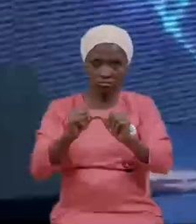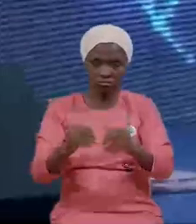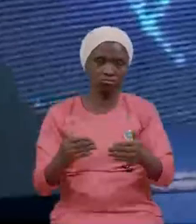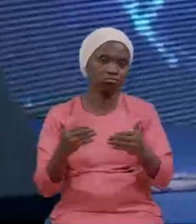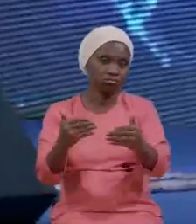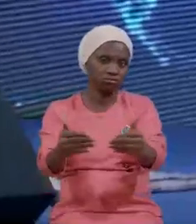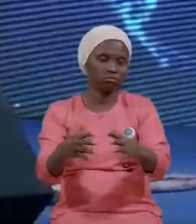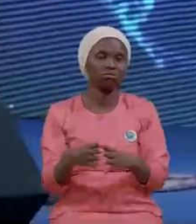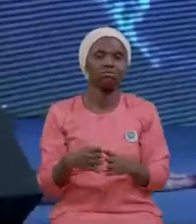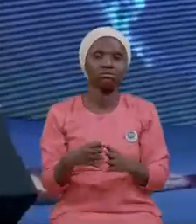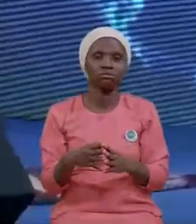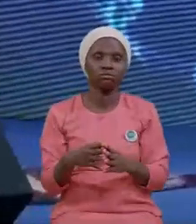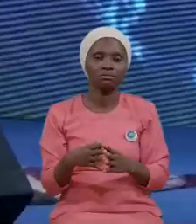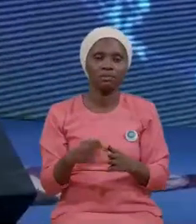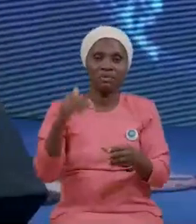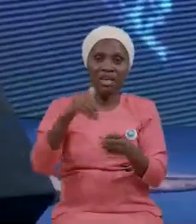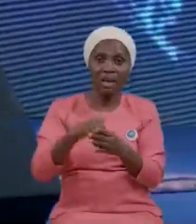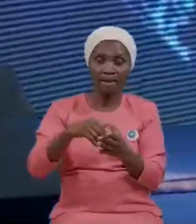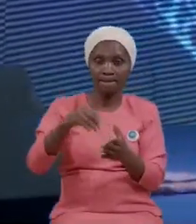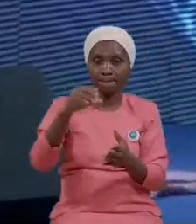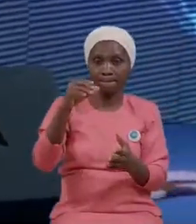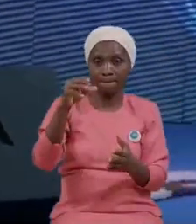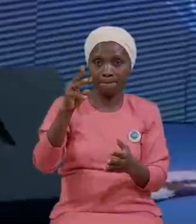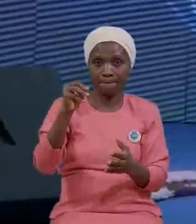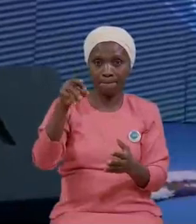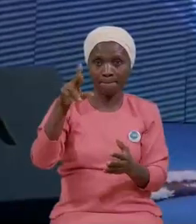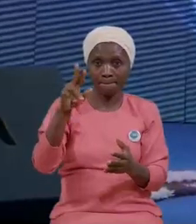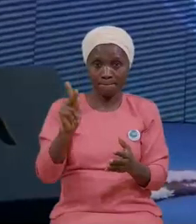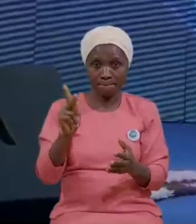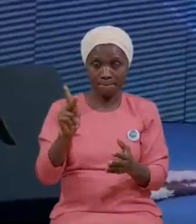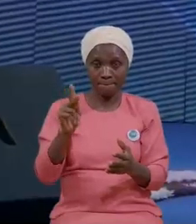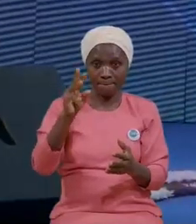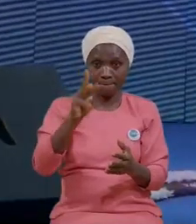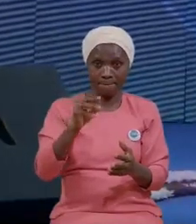Marc chapitre 1, 14.